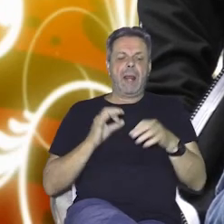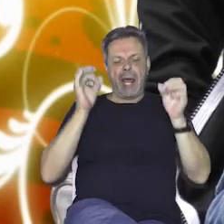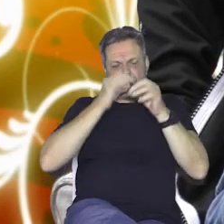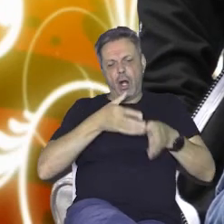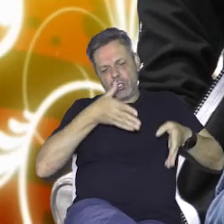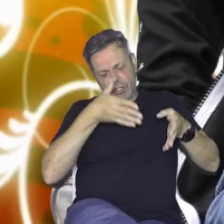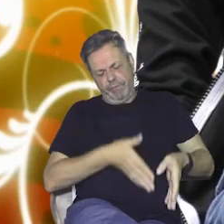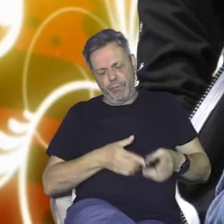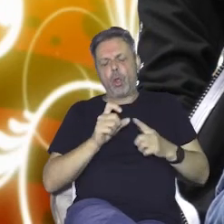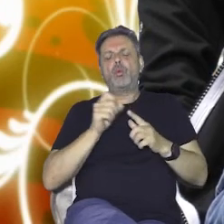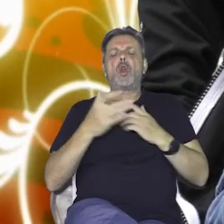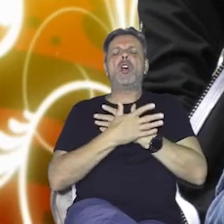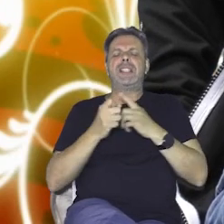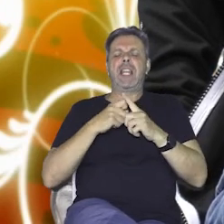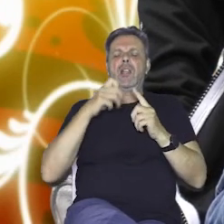Duško Trifunović,